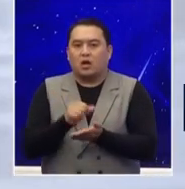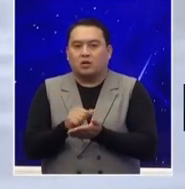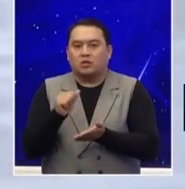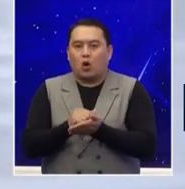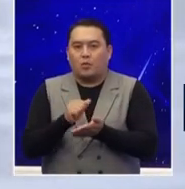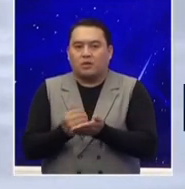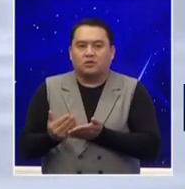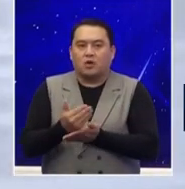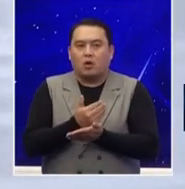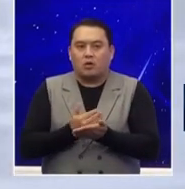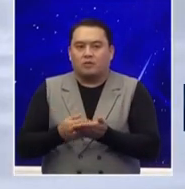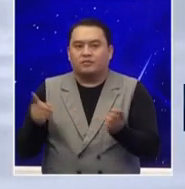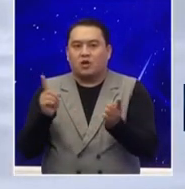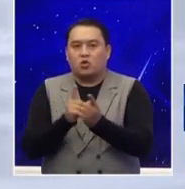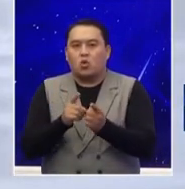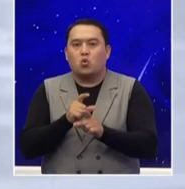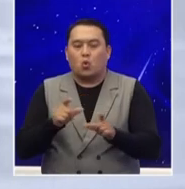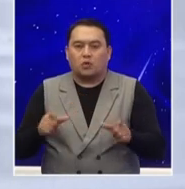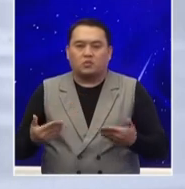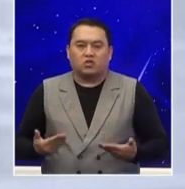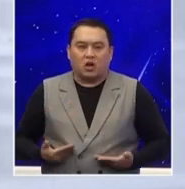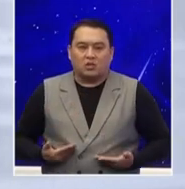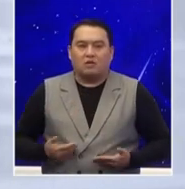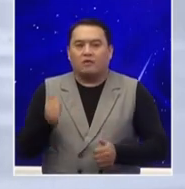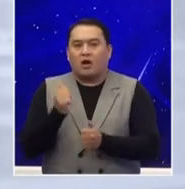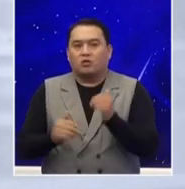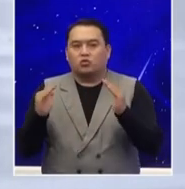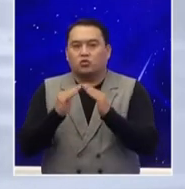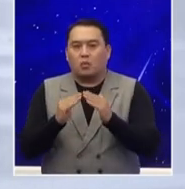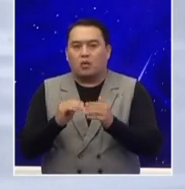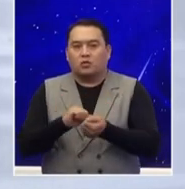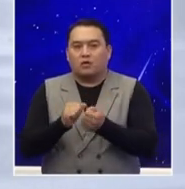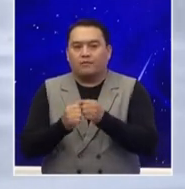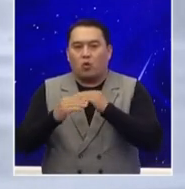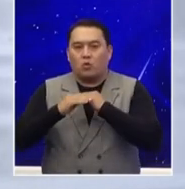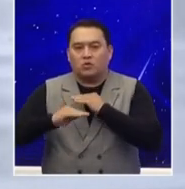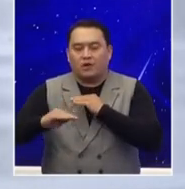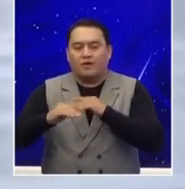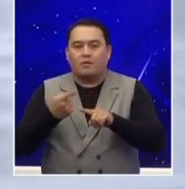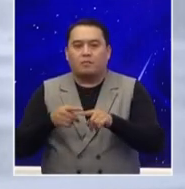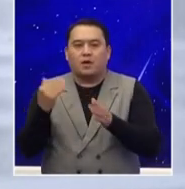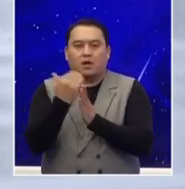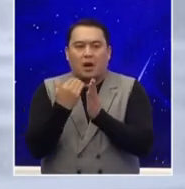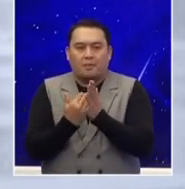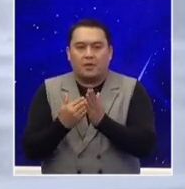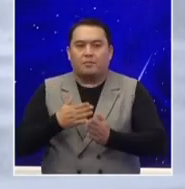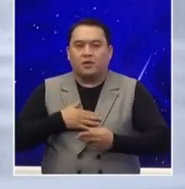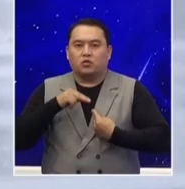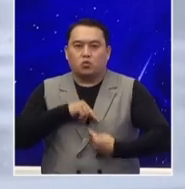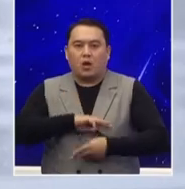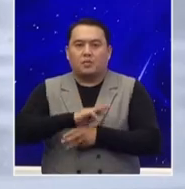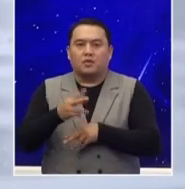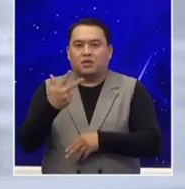документации мы пошли навстречу людям живущим здесь сделали каждому дому асфальтированные подъезды касаемо программой дорожной карты мы трудоустроили